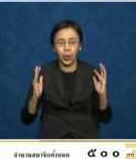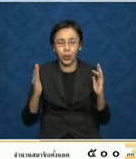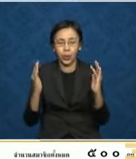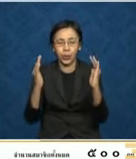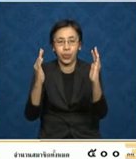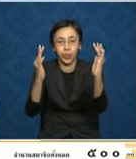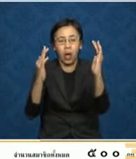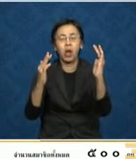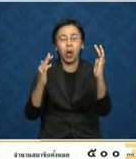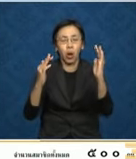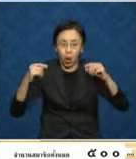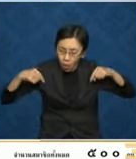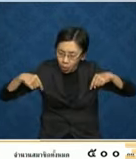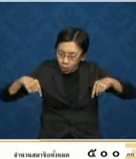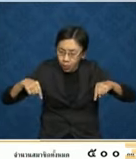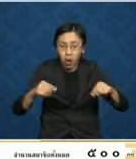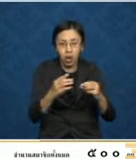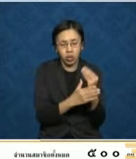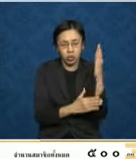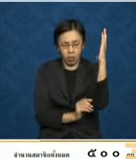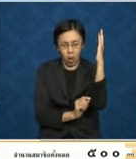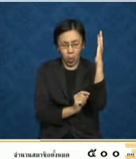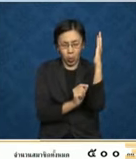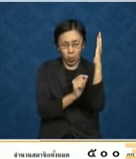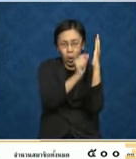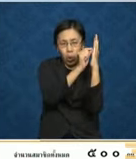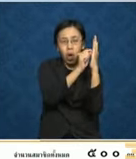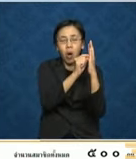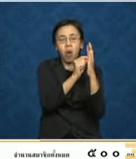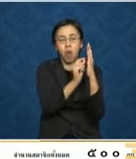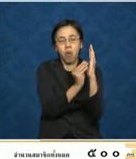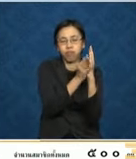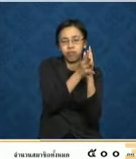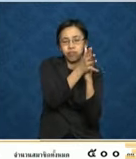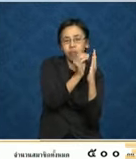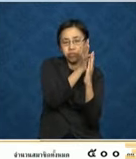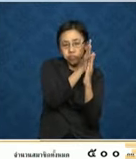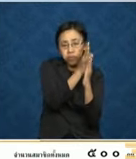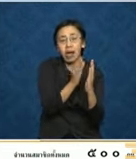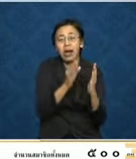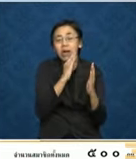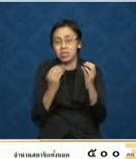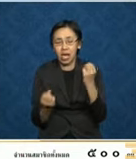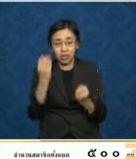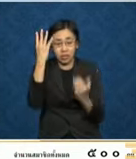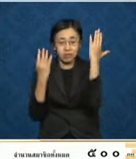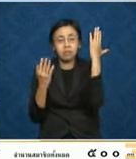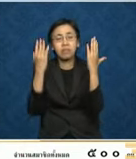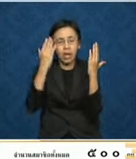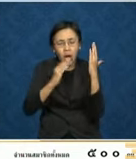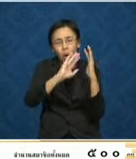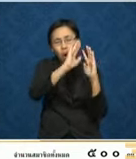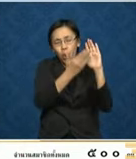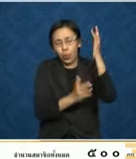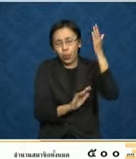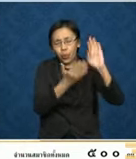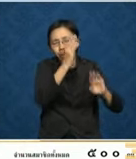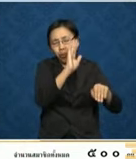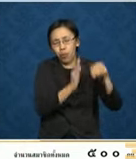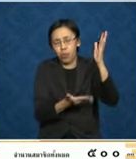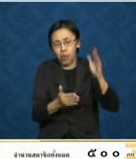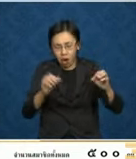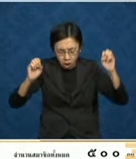สูงใหญ่สูงหลายเมตรกิ่งก้านใหญ่โตยิ่งในช่วงฤดูผลัดใบนะคะใบจากต้นยางนาเนี่ยก็จะร่วงหล่นเจ้าหน้า